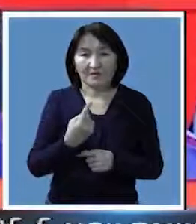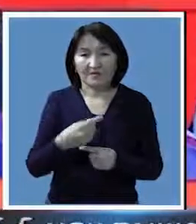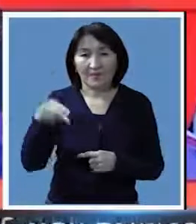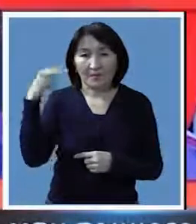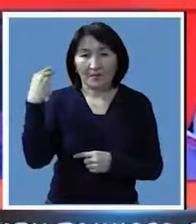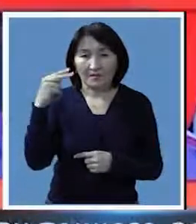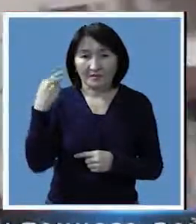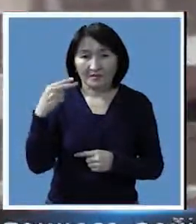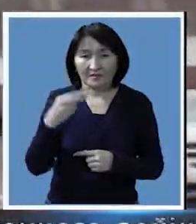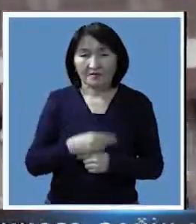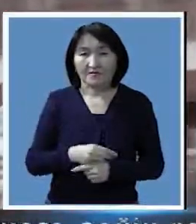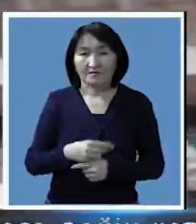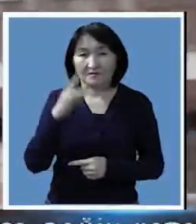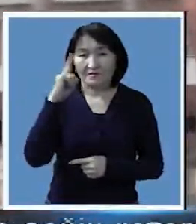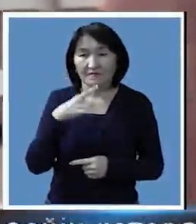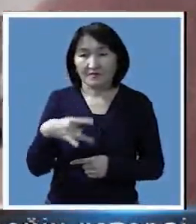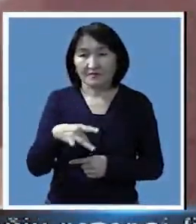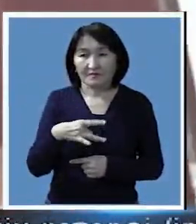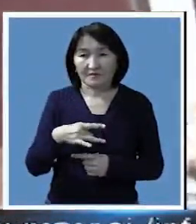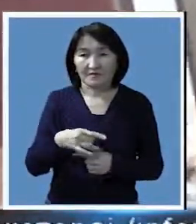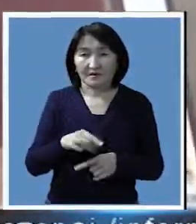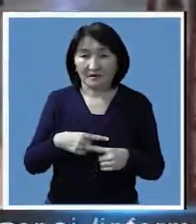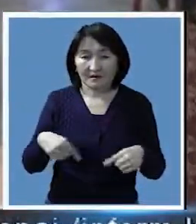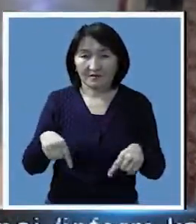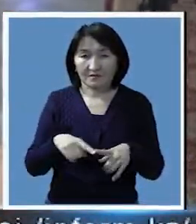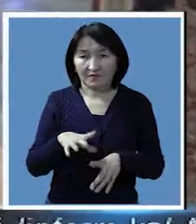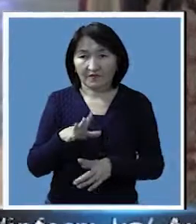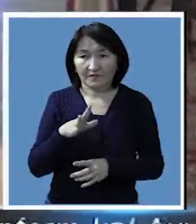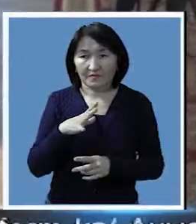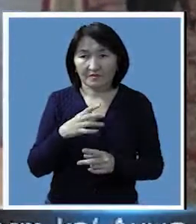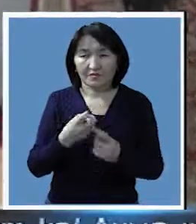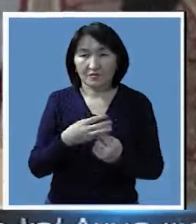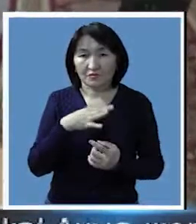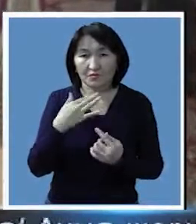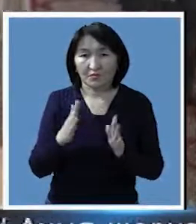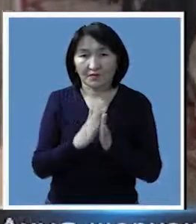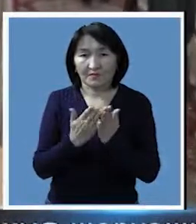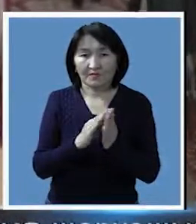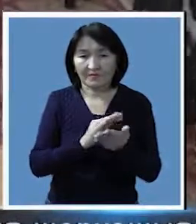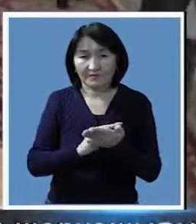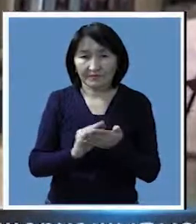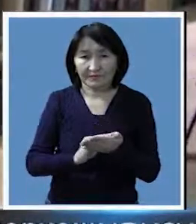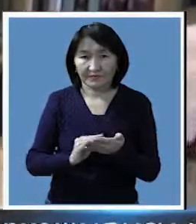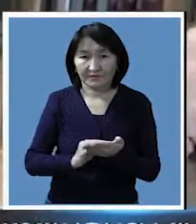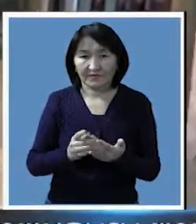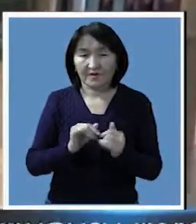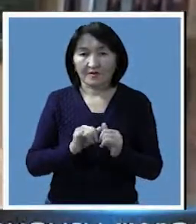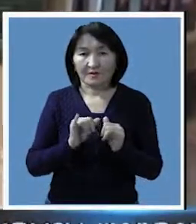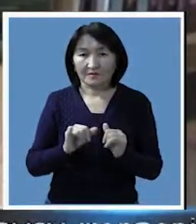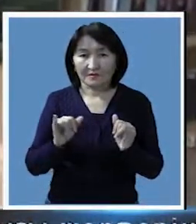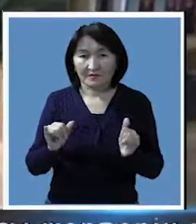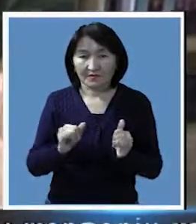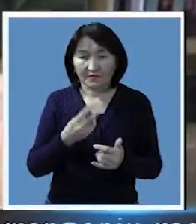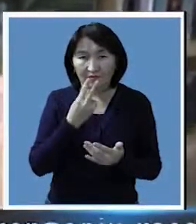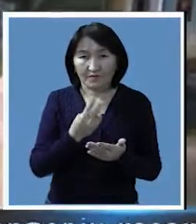ұйымдастырылды. Бұл жиында елбасы жайында кітап жазған авторлар көшбасшының көрегенділігімен еліне ем боп тараған ерен еңбегін ерліктеп